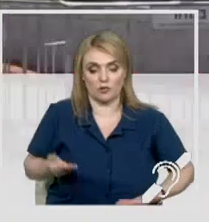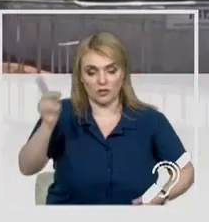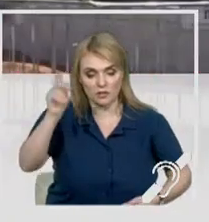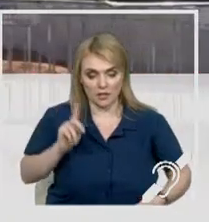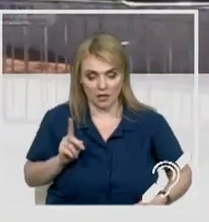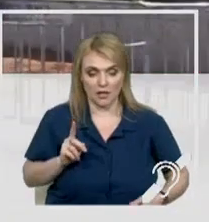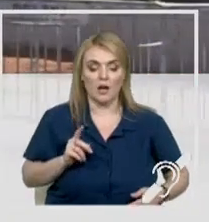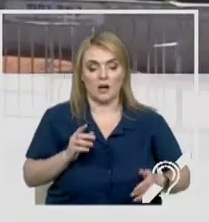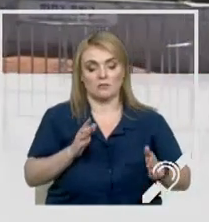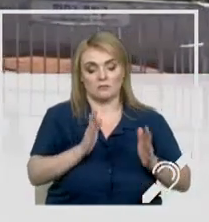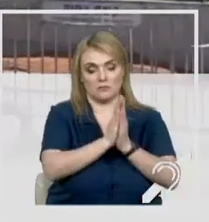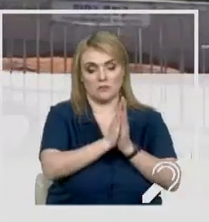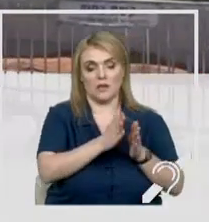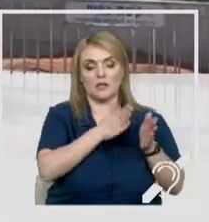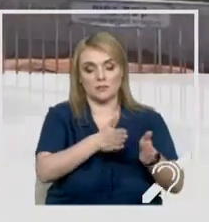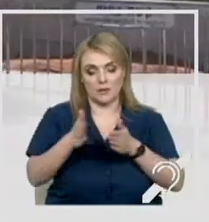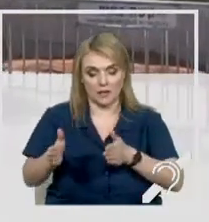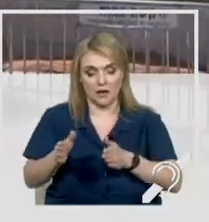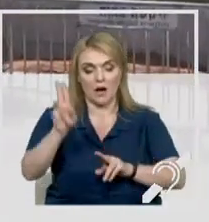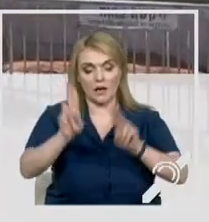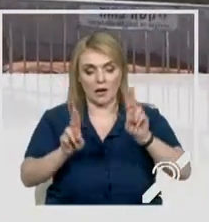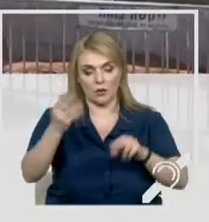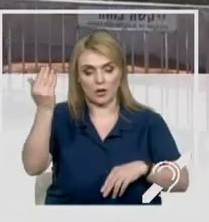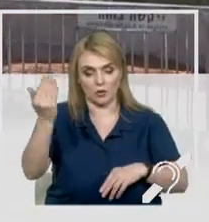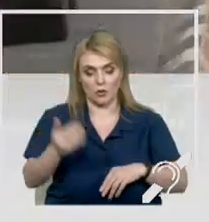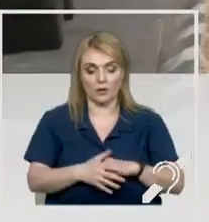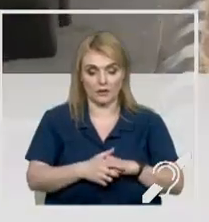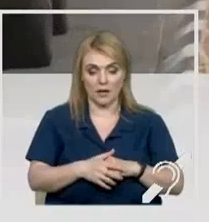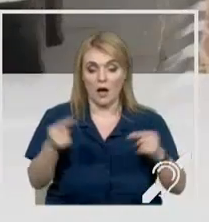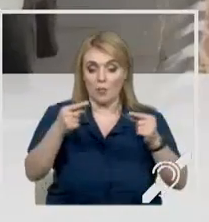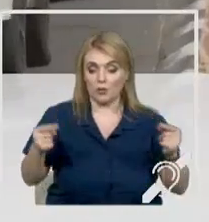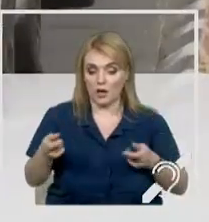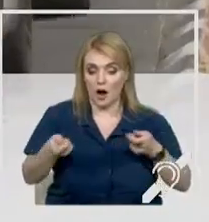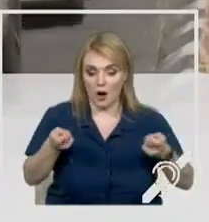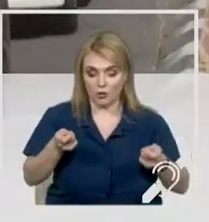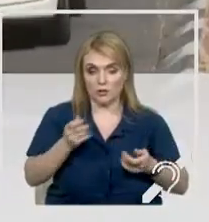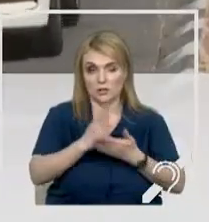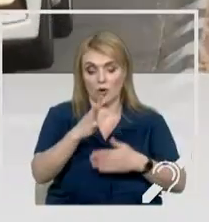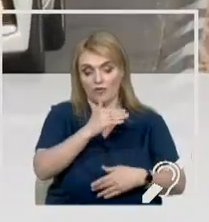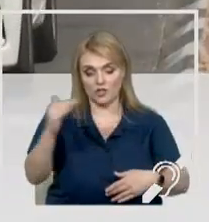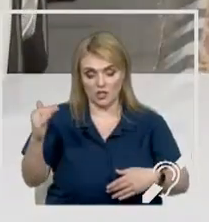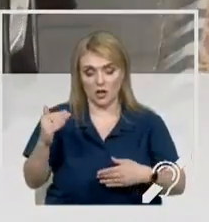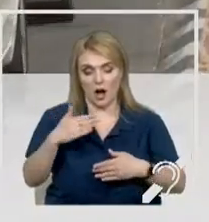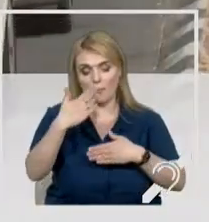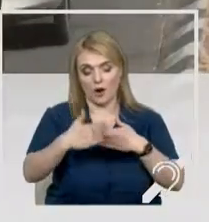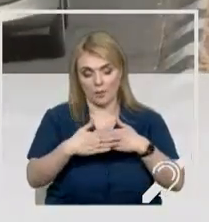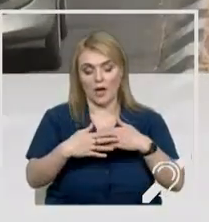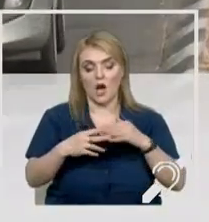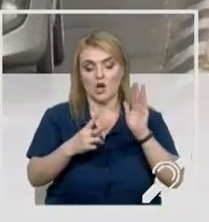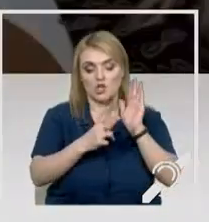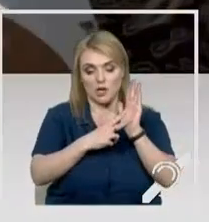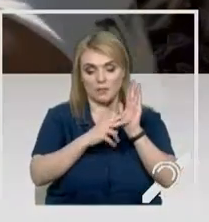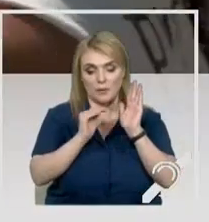voluntar la riscuri nejustificate potrivit autorităților în statul Israel se află oficial aproape 7900 de